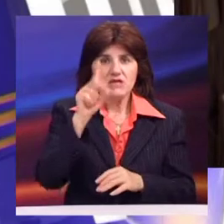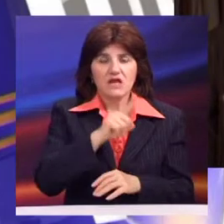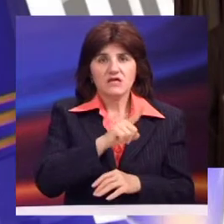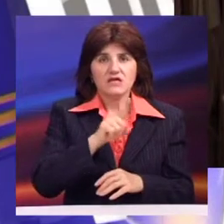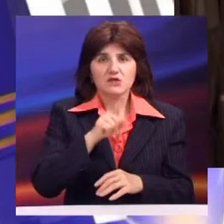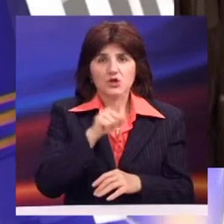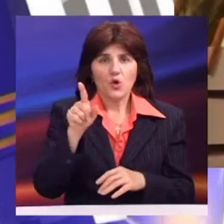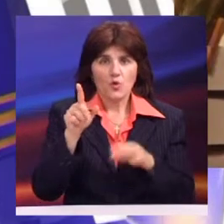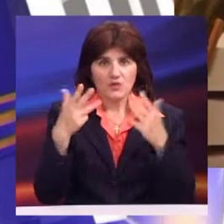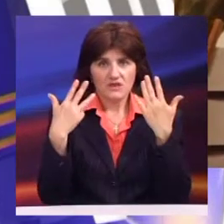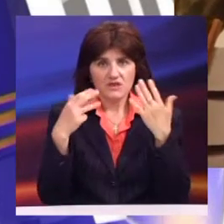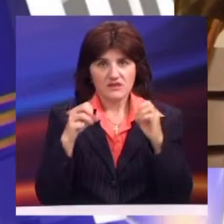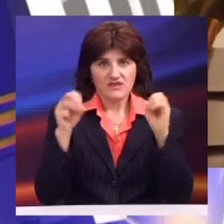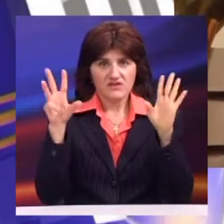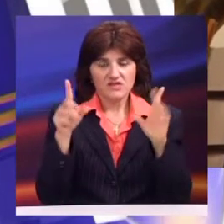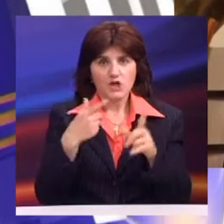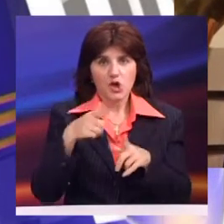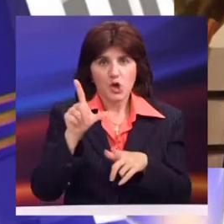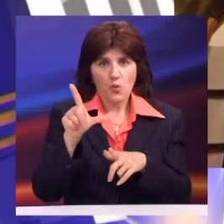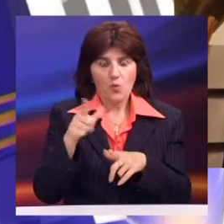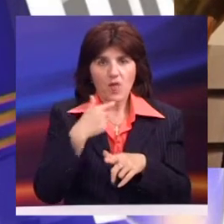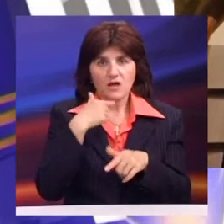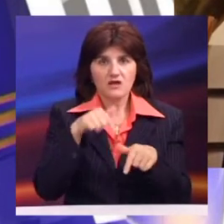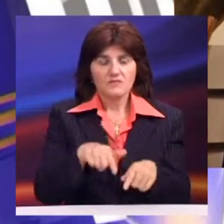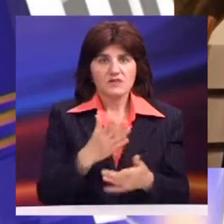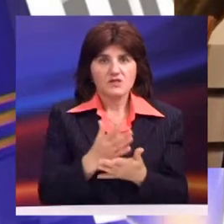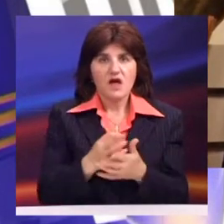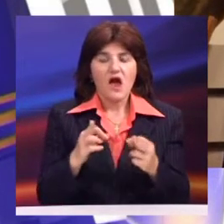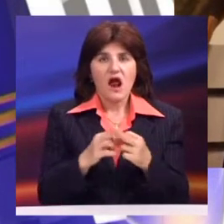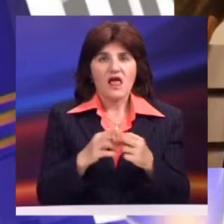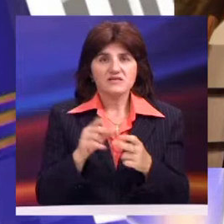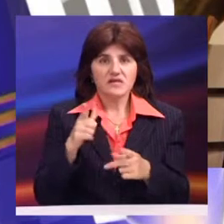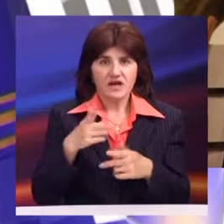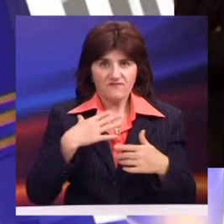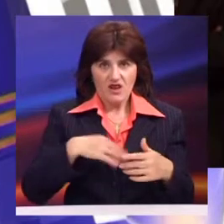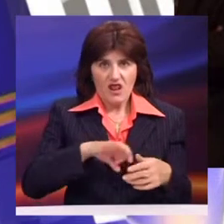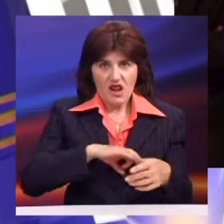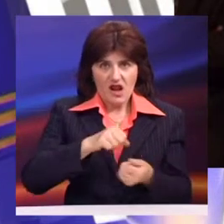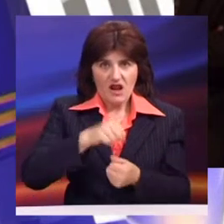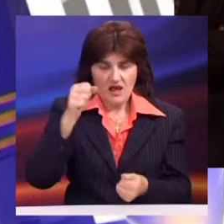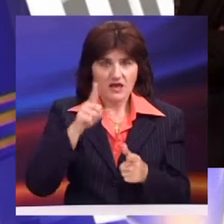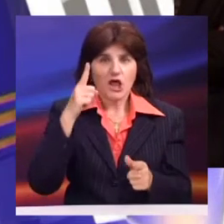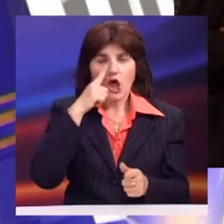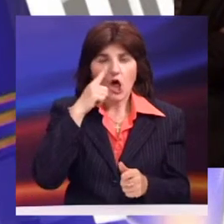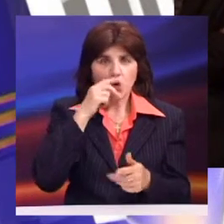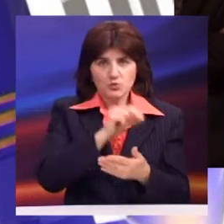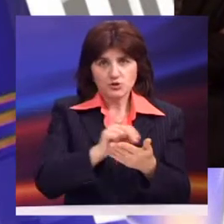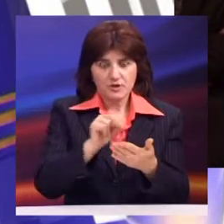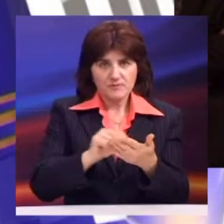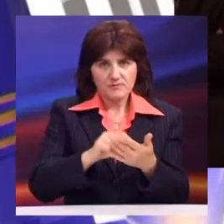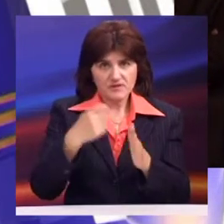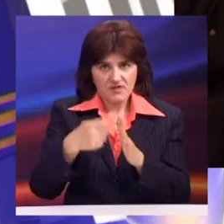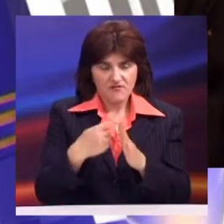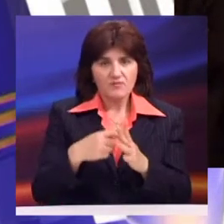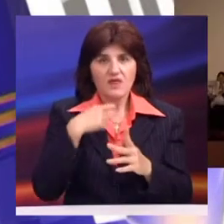do 19. jula, kao i da su ovogodišnji dobitnici prestižne nagrade Aleksandar Livka, ruski režiser i glumac